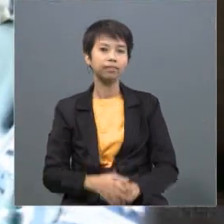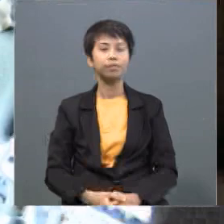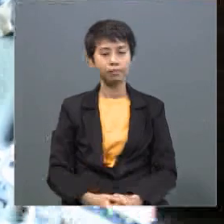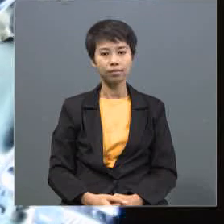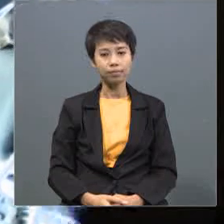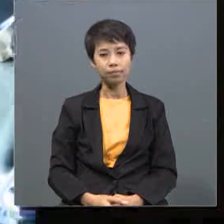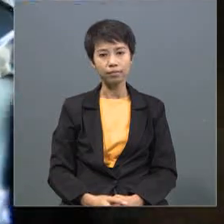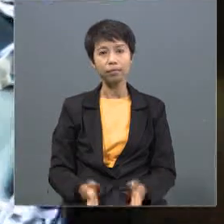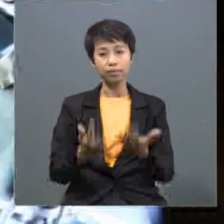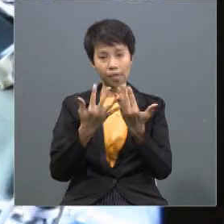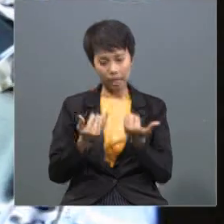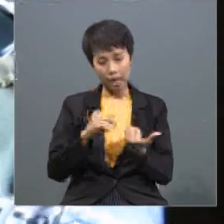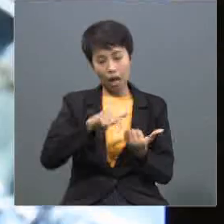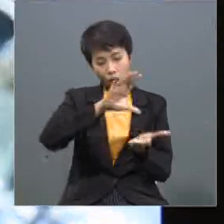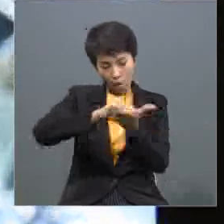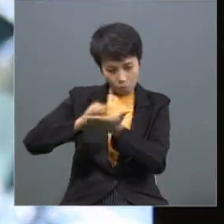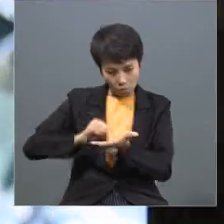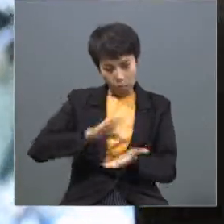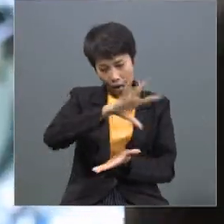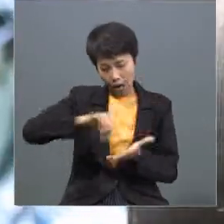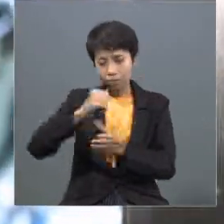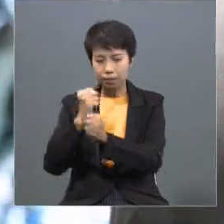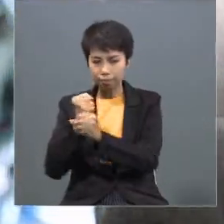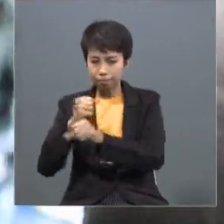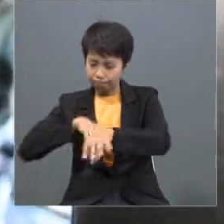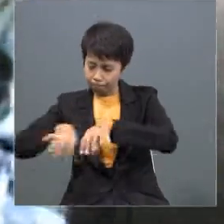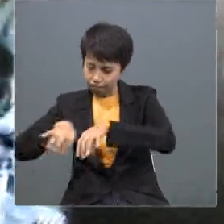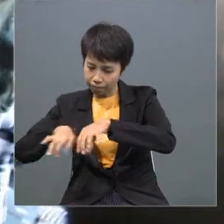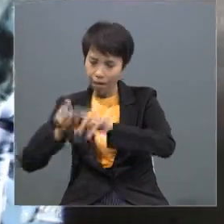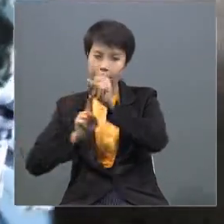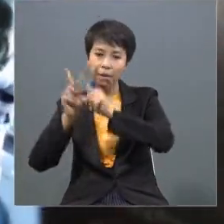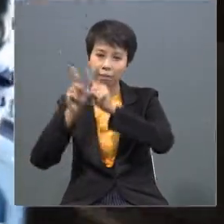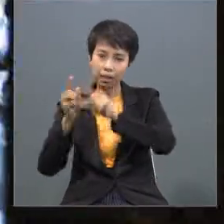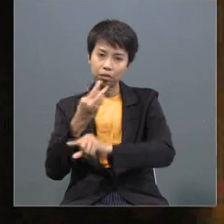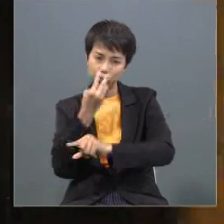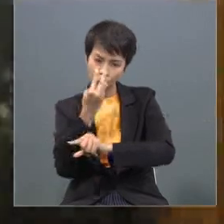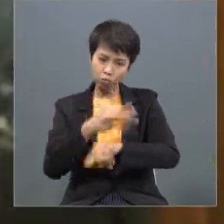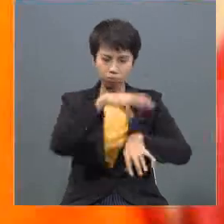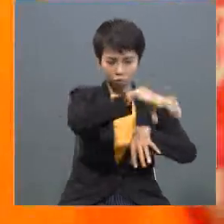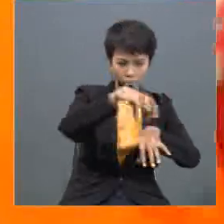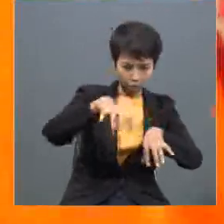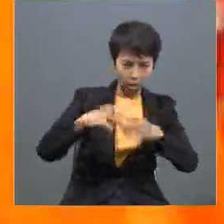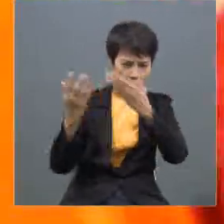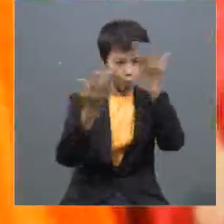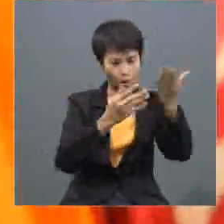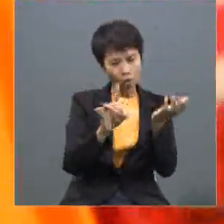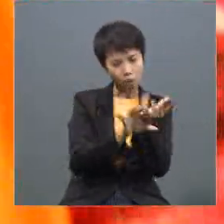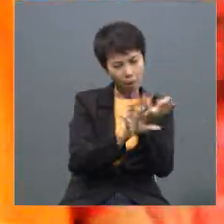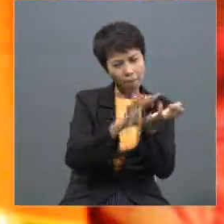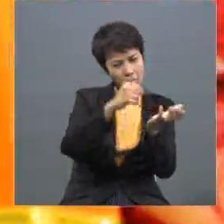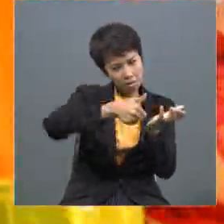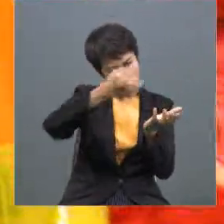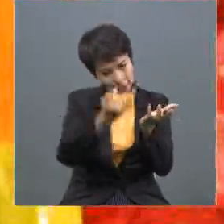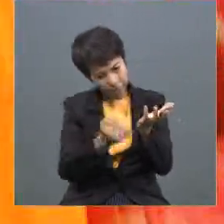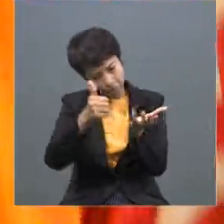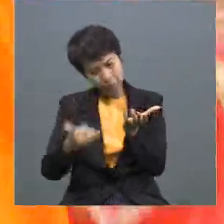ๆนะครับเพื่อนำมาใช้ในการติดตามสถานการณ์การประเมินการปล่อยแก๊สจากแหล่งต่างๆปรากฏการณ์ทางเคมีรวมถึง